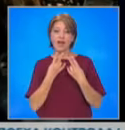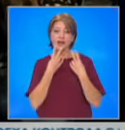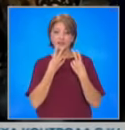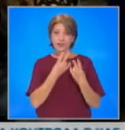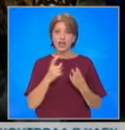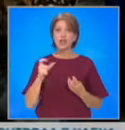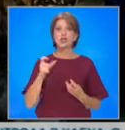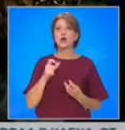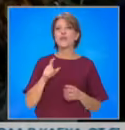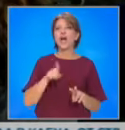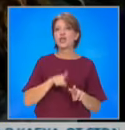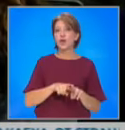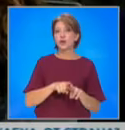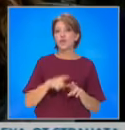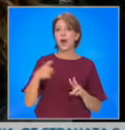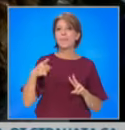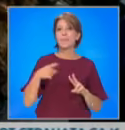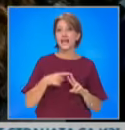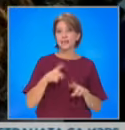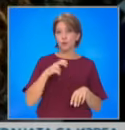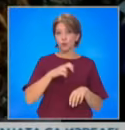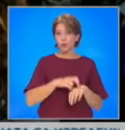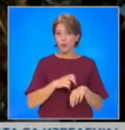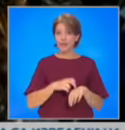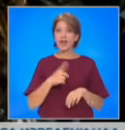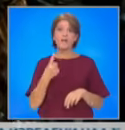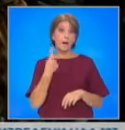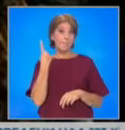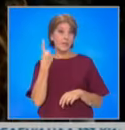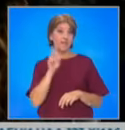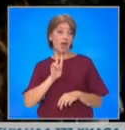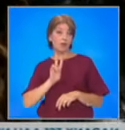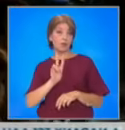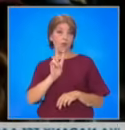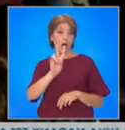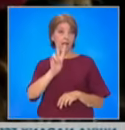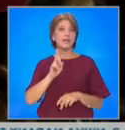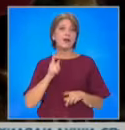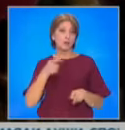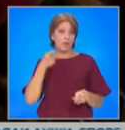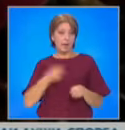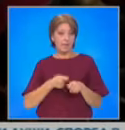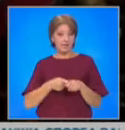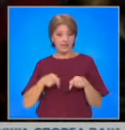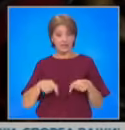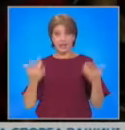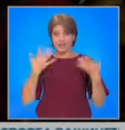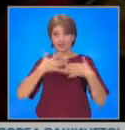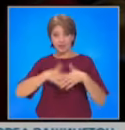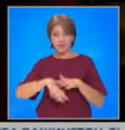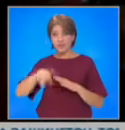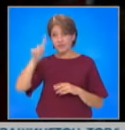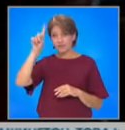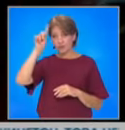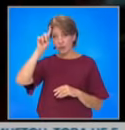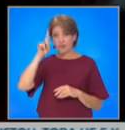и Пласидо Доминго тук на сцената. Това всъщност е първият дует, който тази вечер те изпяха заедно в София. Говорим